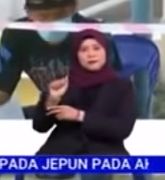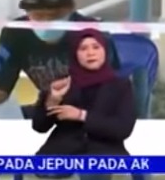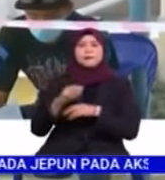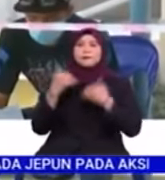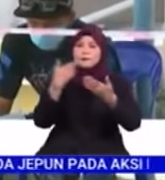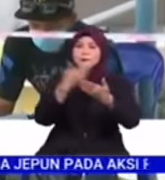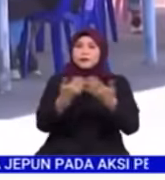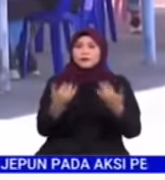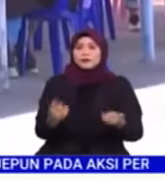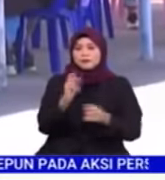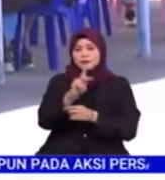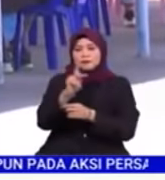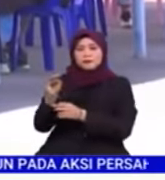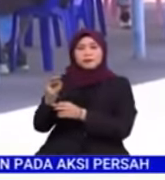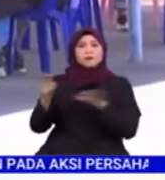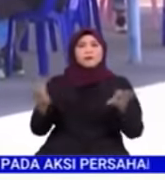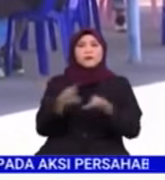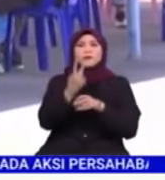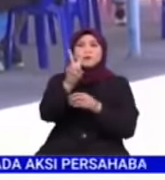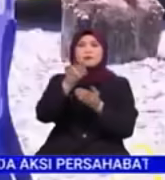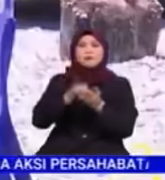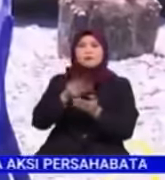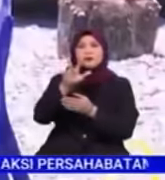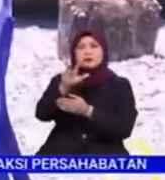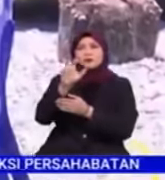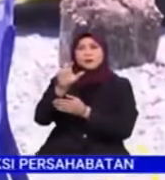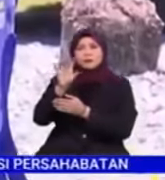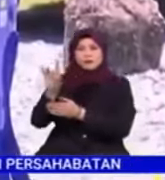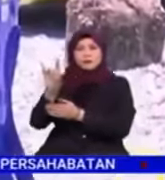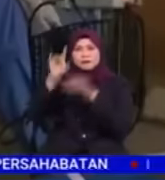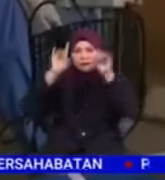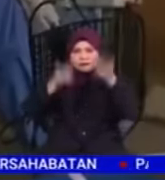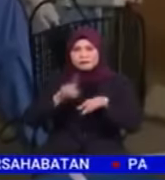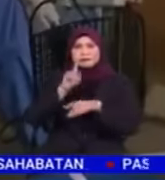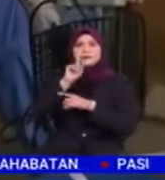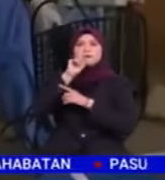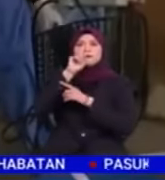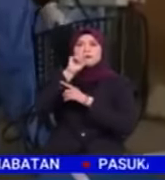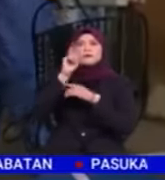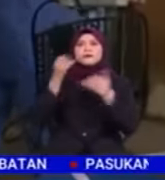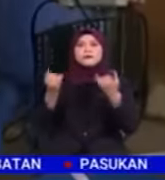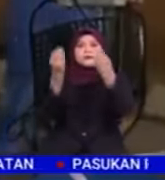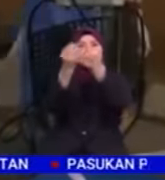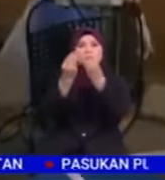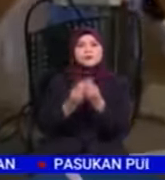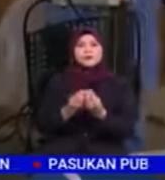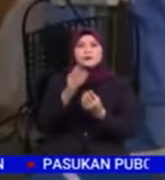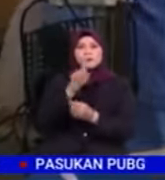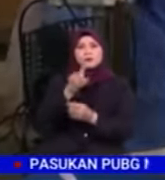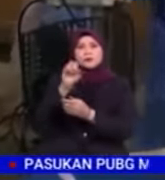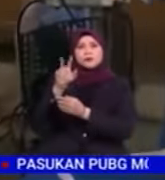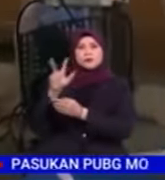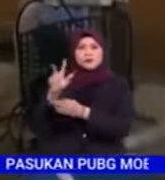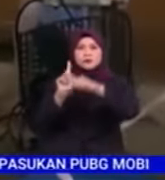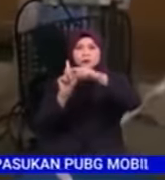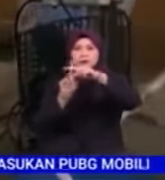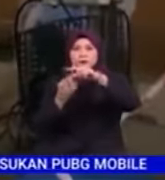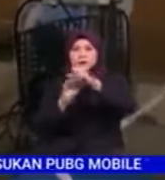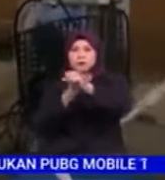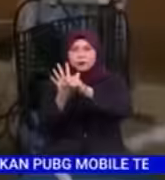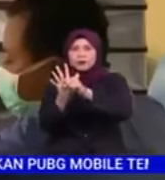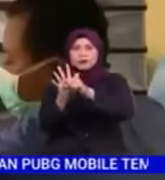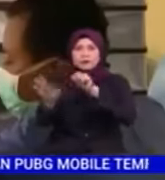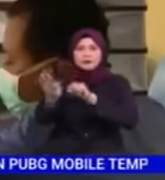cm telah melaksanakan 2038 ujian saringan dan daripada jumlah itu 103c niqob